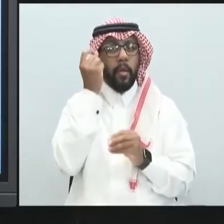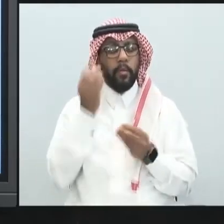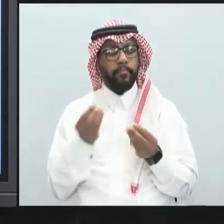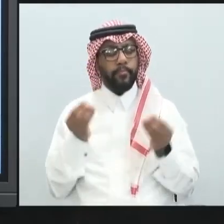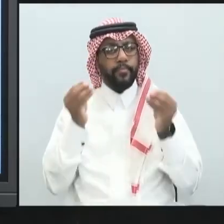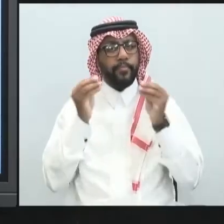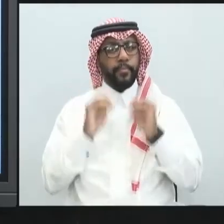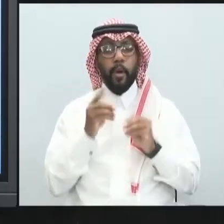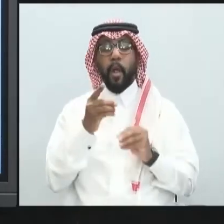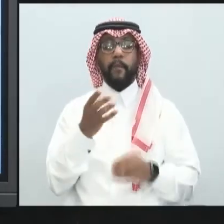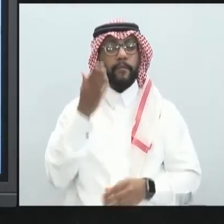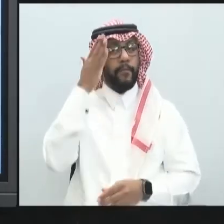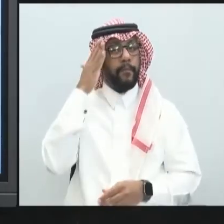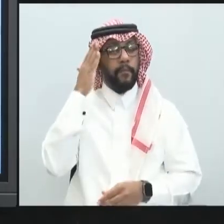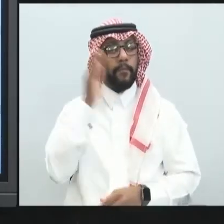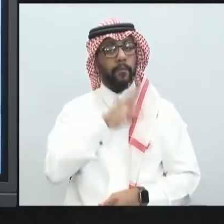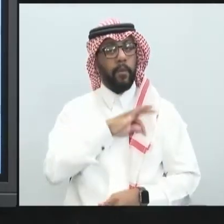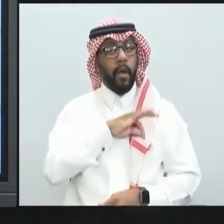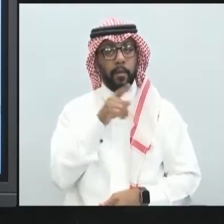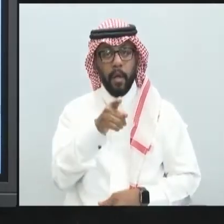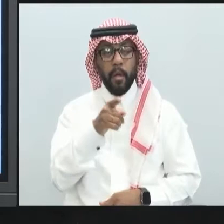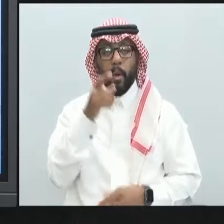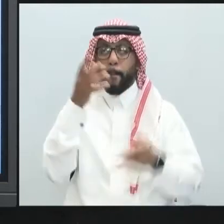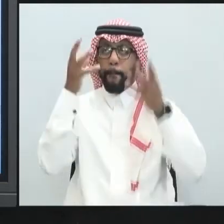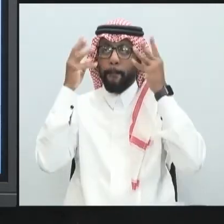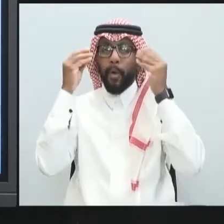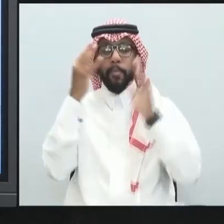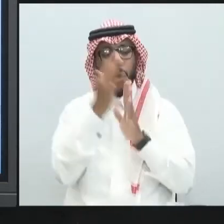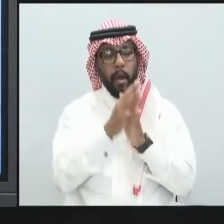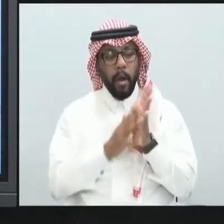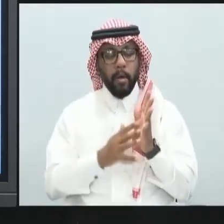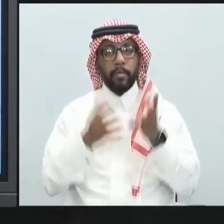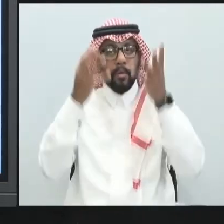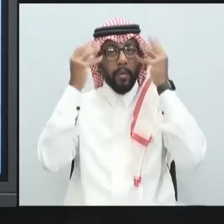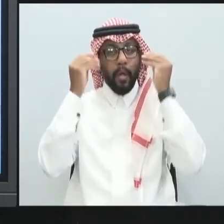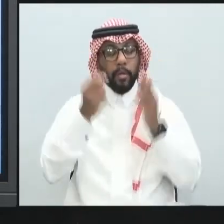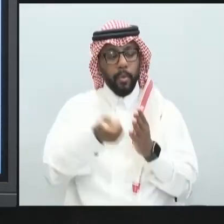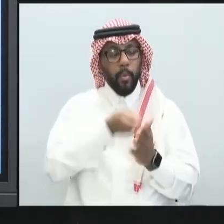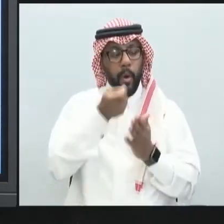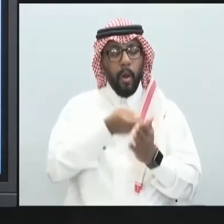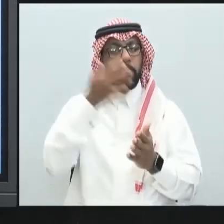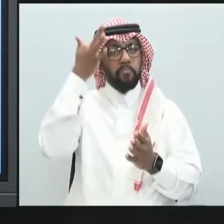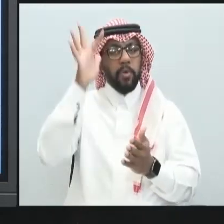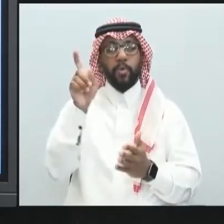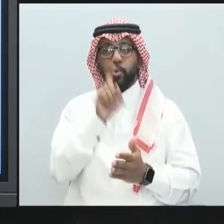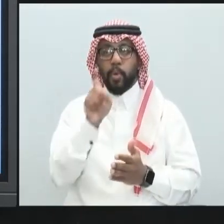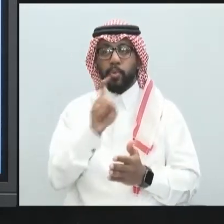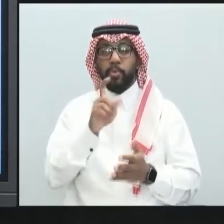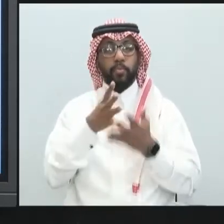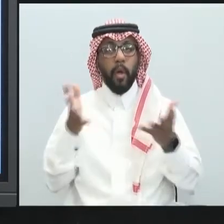تستخلص من خلالها اهم المعلومات داخل هذا النص وتدون عليه اسئله